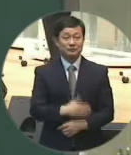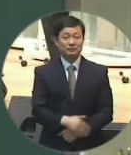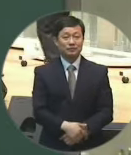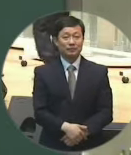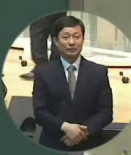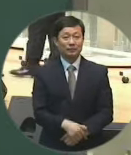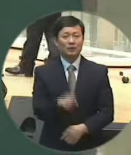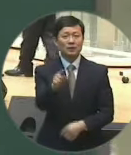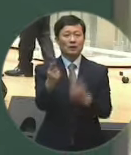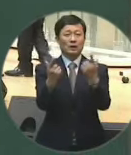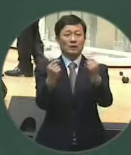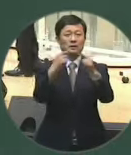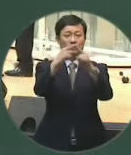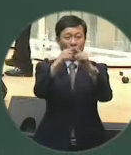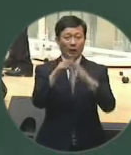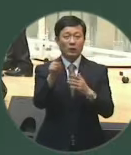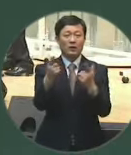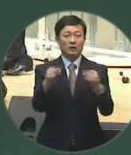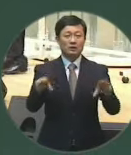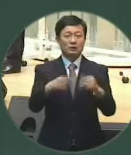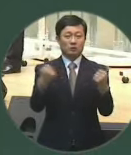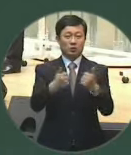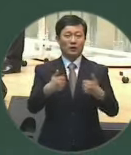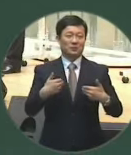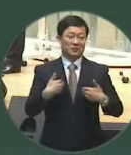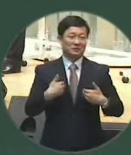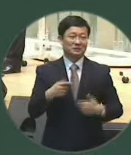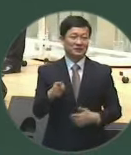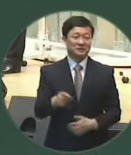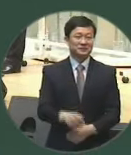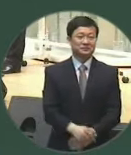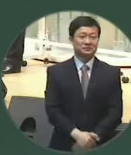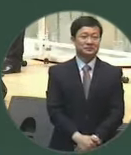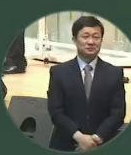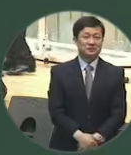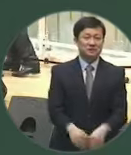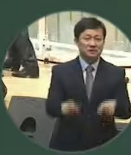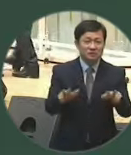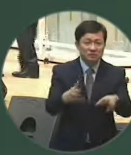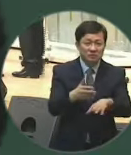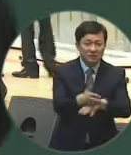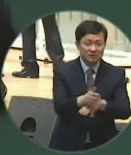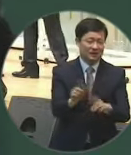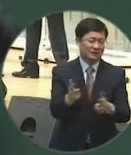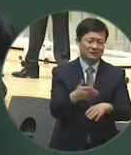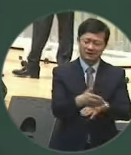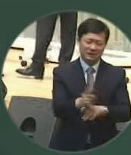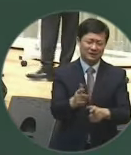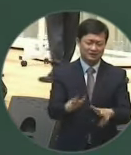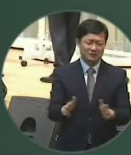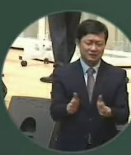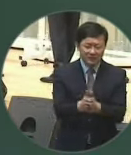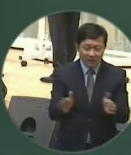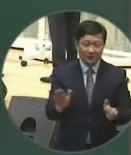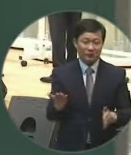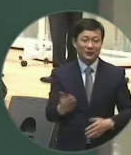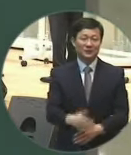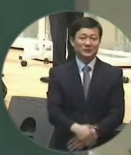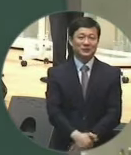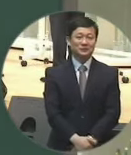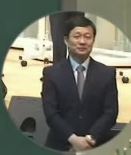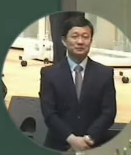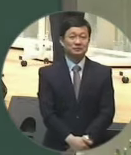understand? 이런 교회, 이런 종에 필요합니다. We need a church like this. We need a general assembly. 지금도 늦지 않습니다. Like this, and it's not too late. 그